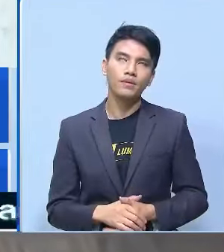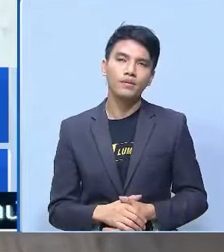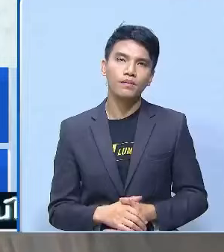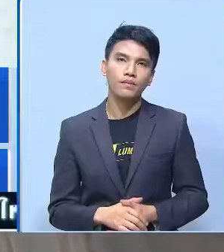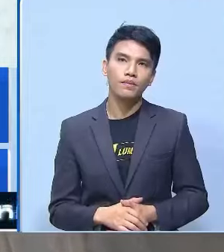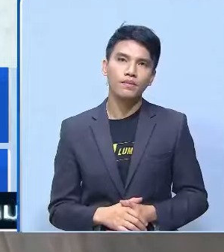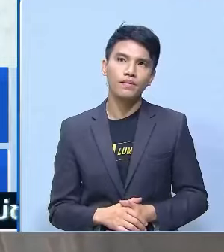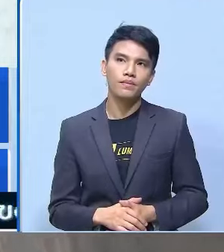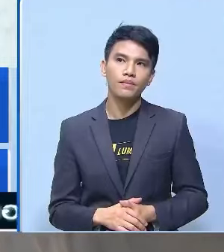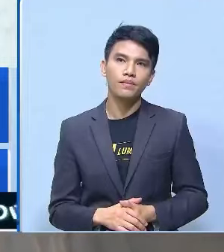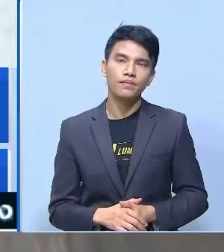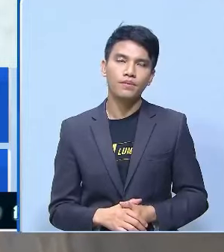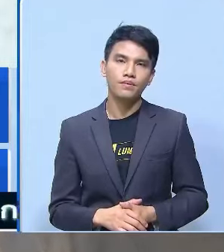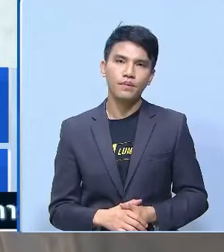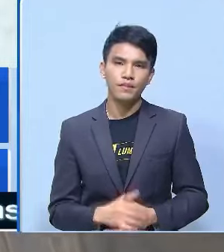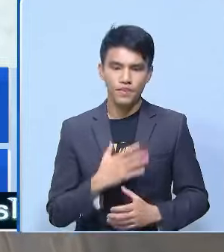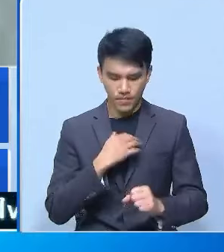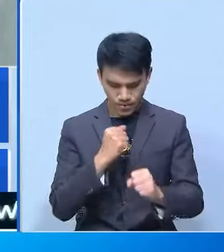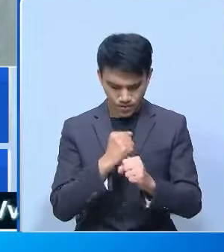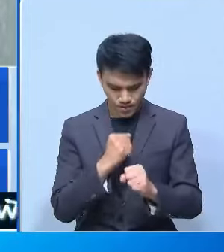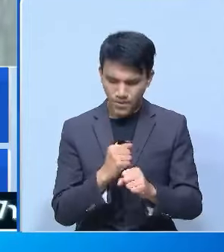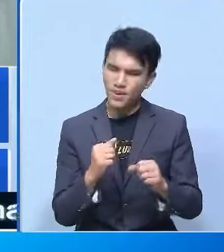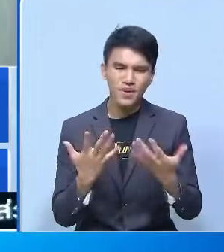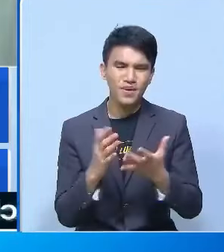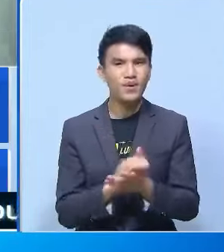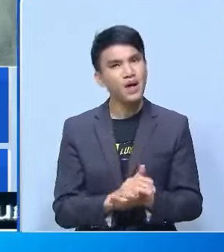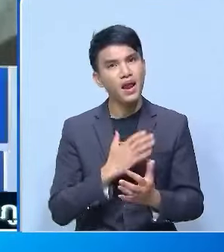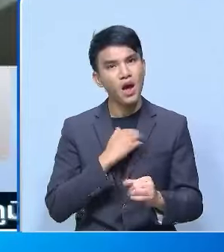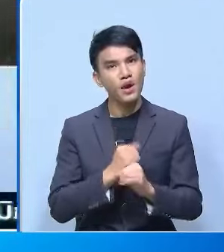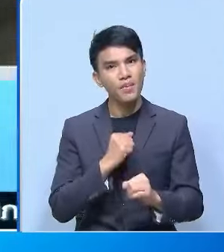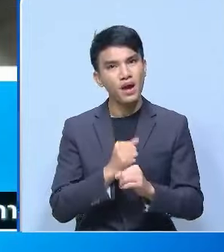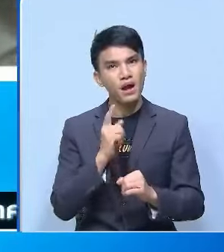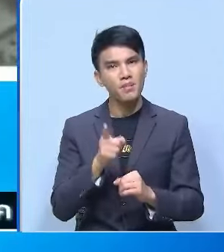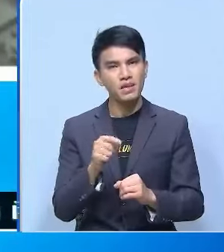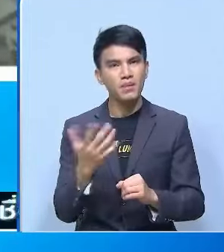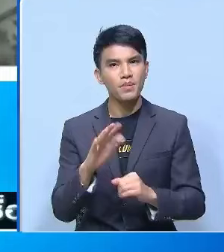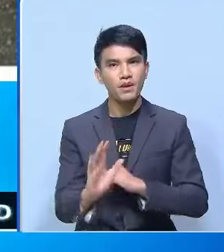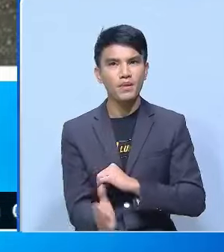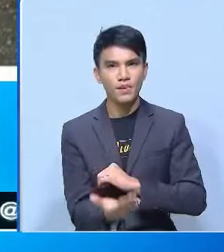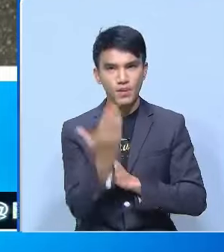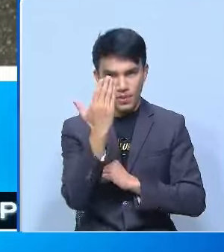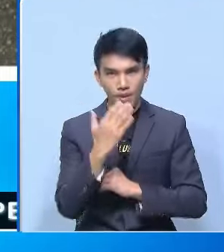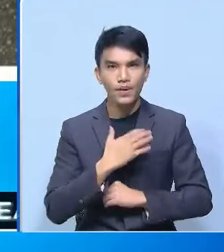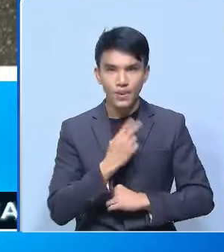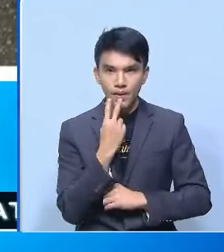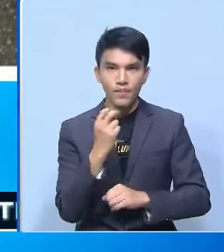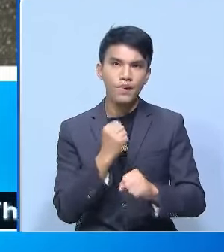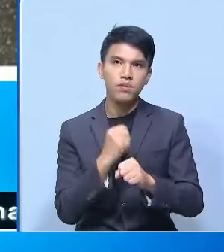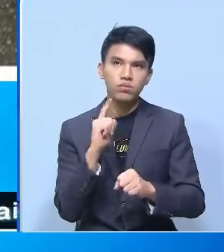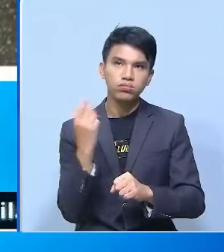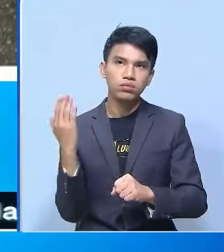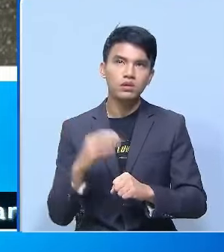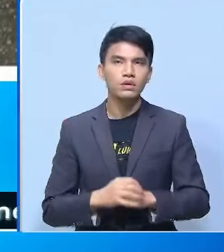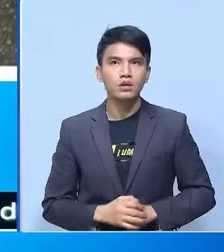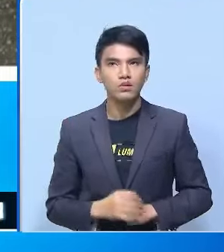เนี่ยเพราะว่าหนูทำงานทุกวันมันไม่มีตรงนี้ไงใช่น่าเขาน่าจะเพิ่งทำมั้งเมื่อเช้าหนูมาทำงานใช่ค่ะใช่ก็น่าจ